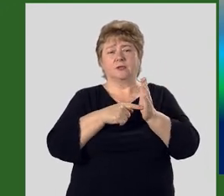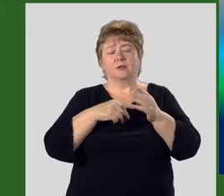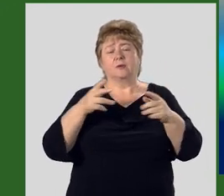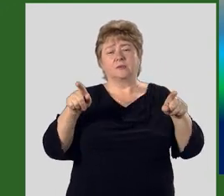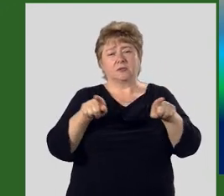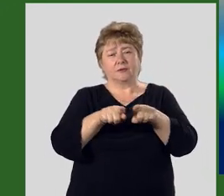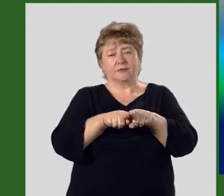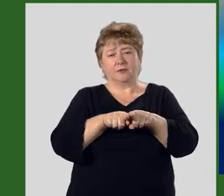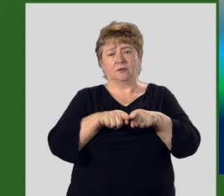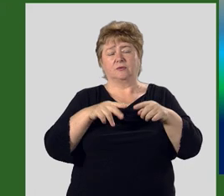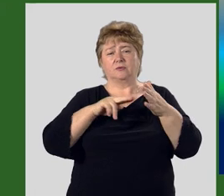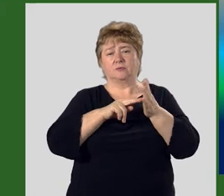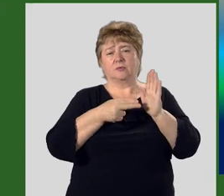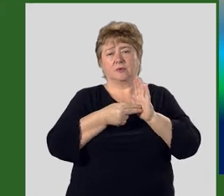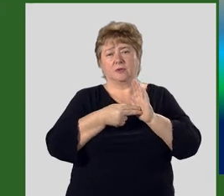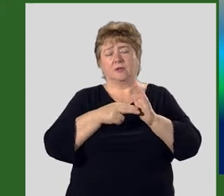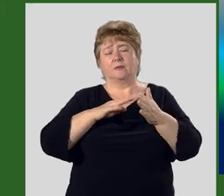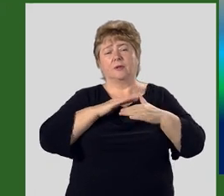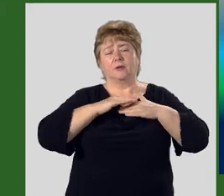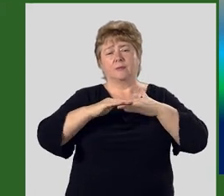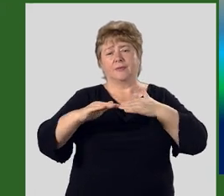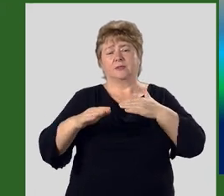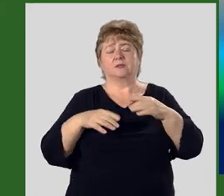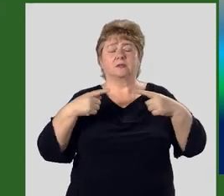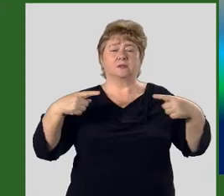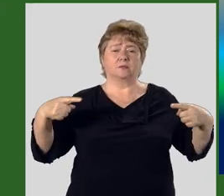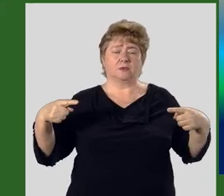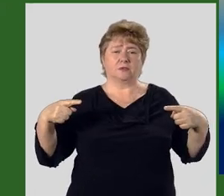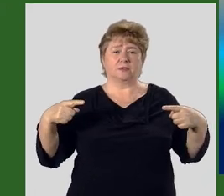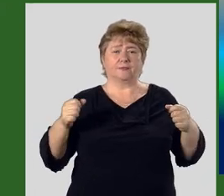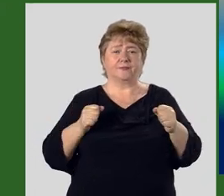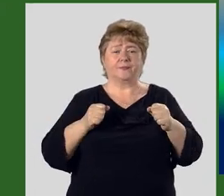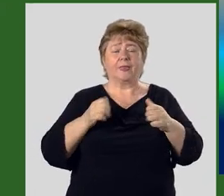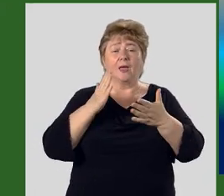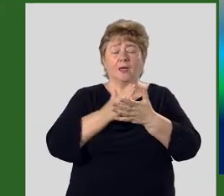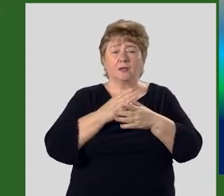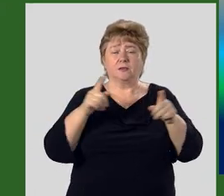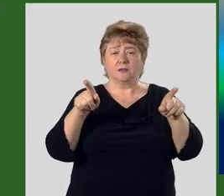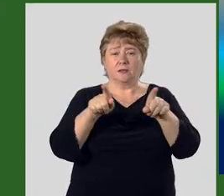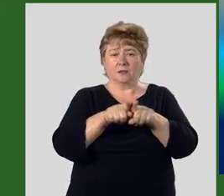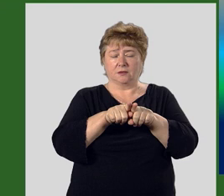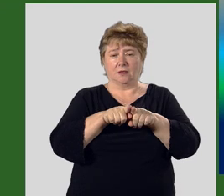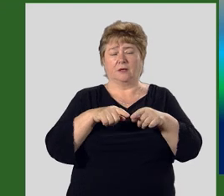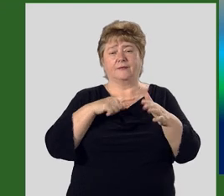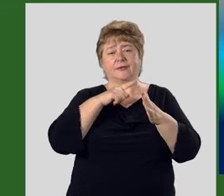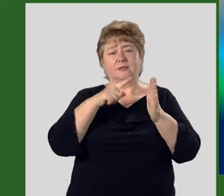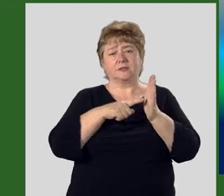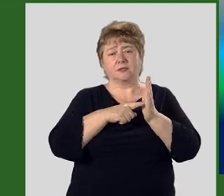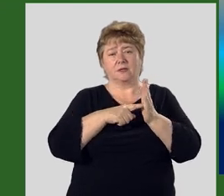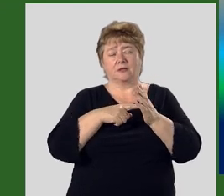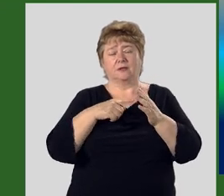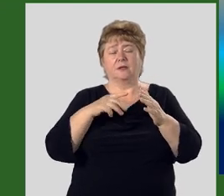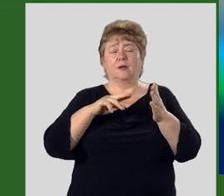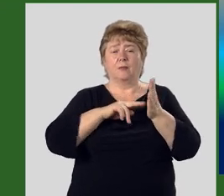по сравнению с планами местности более разнообразные. Есть одинаковые знаки и